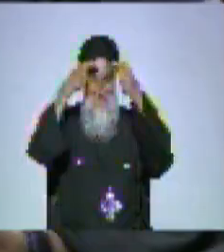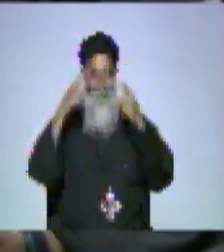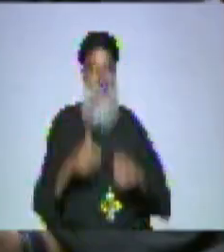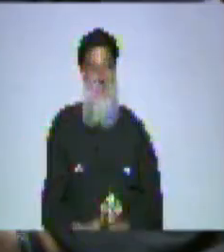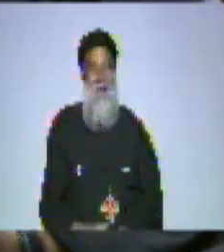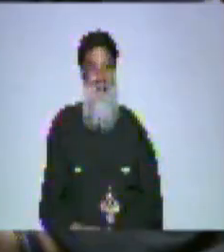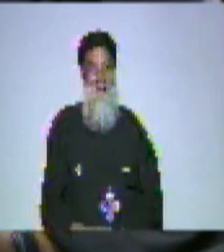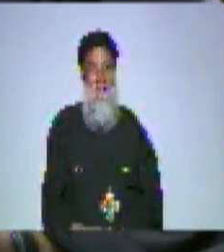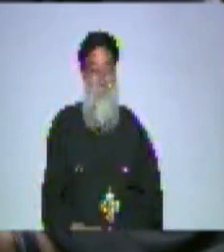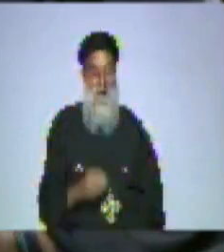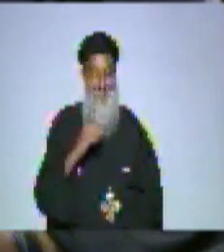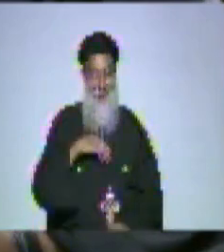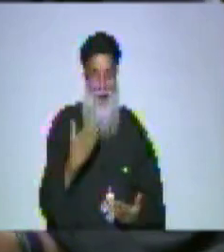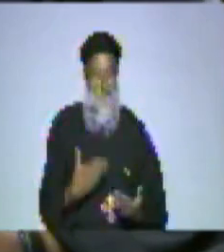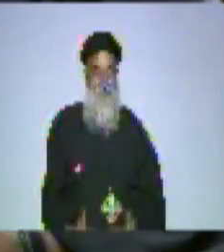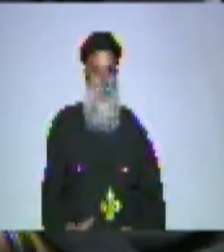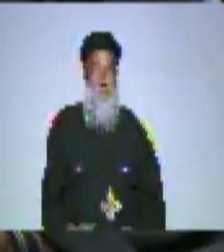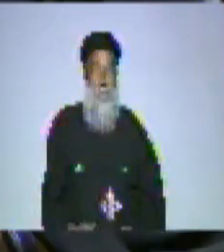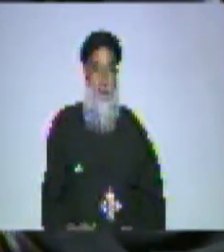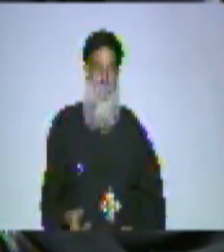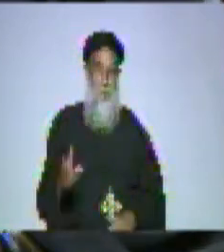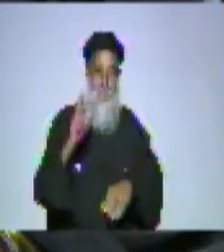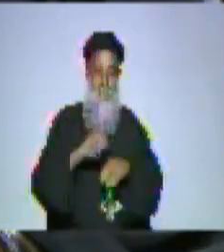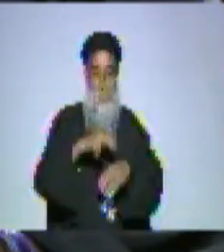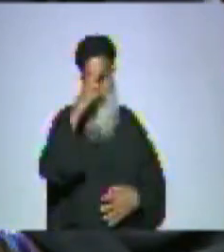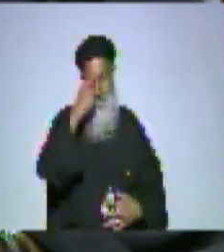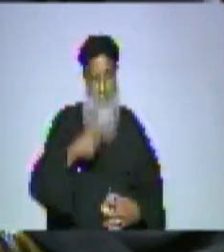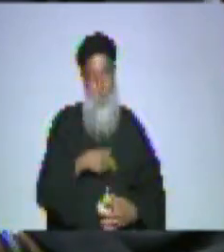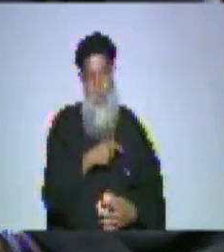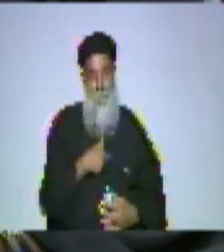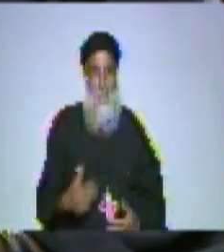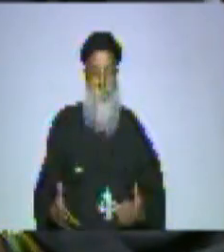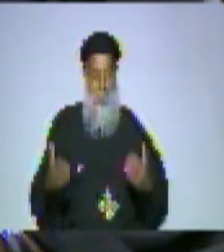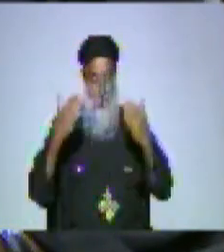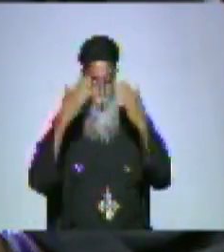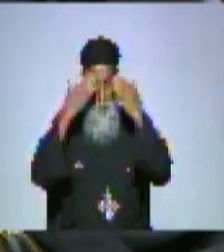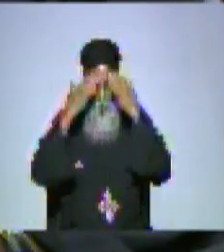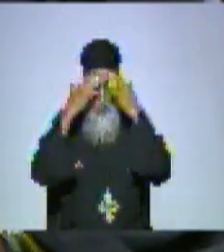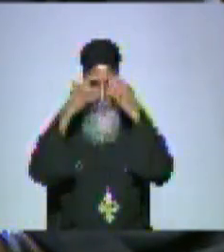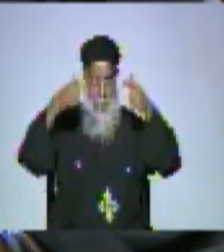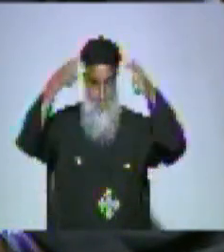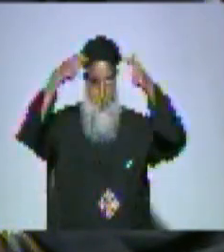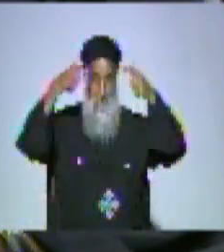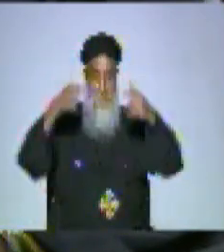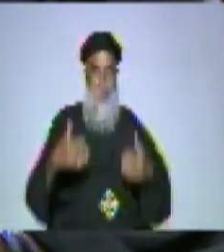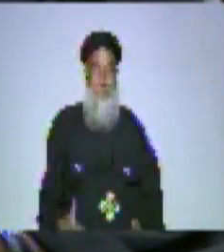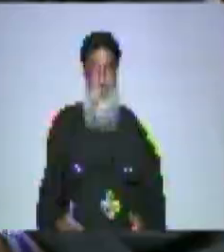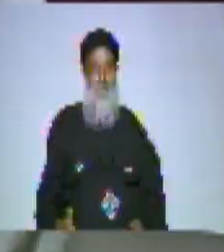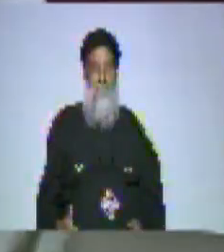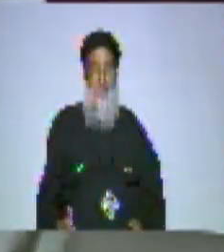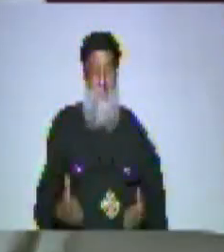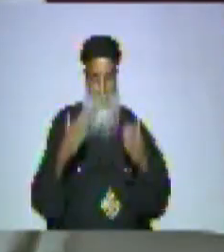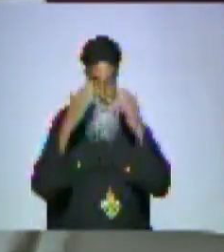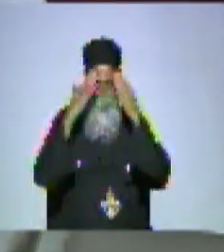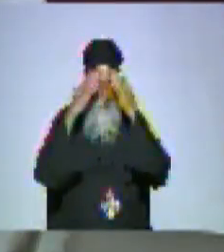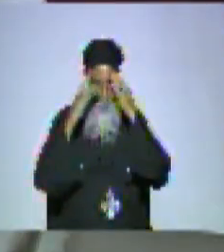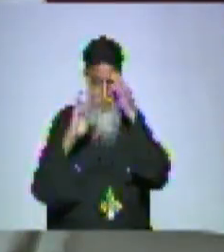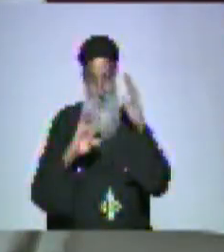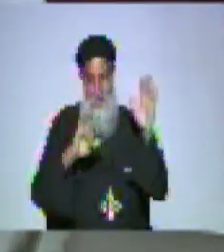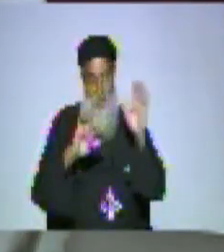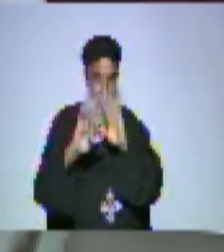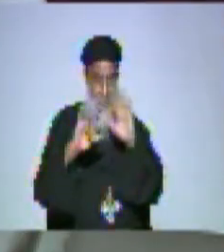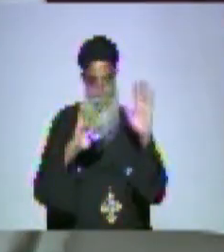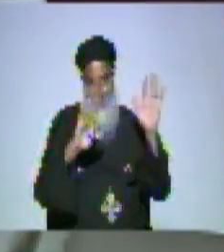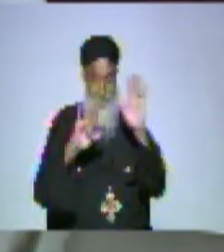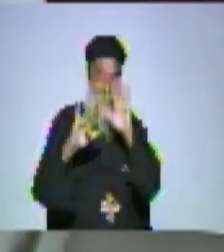ربنا يخليك لينا الكنيسه كلها نيافه الحضره الانبا بنيامين ولابونا شنوده والاسره